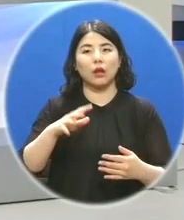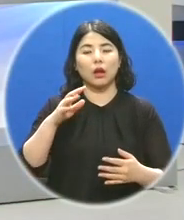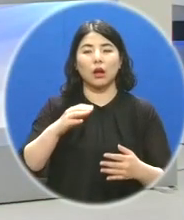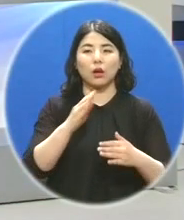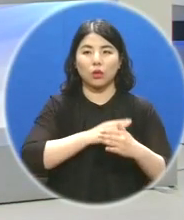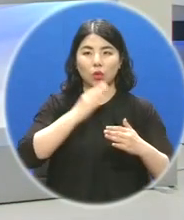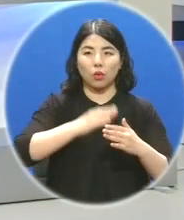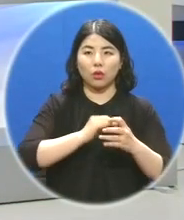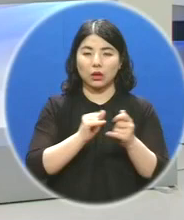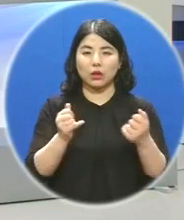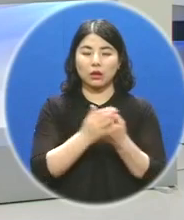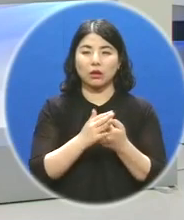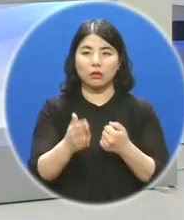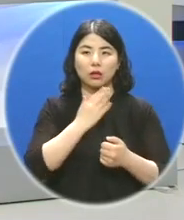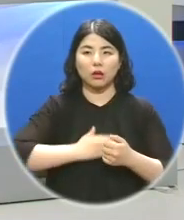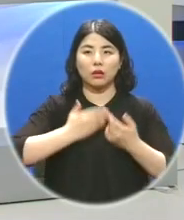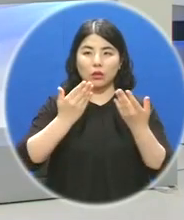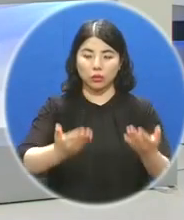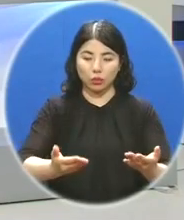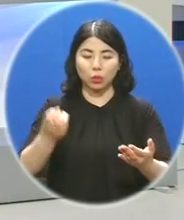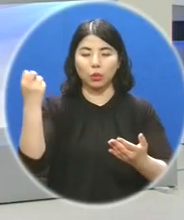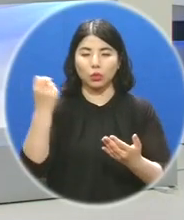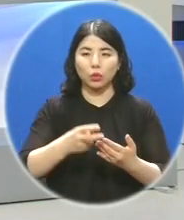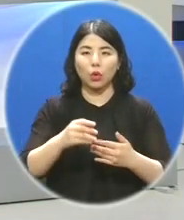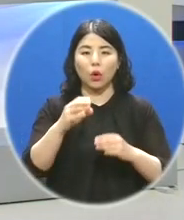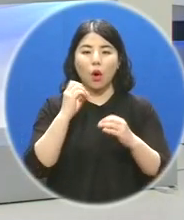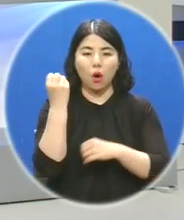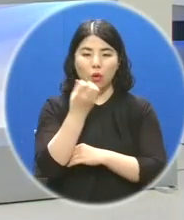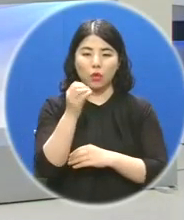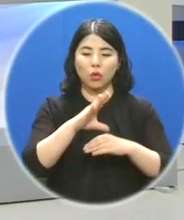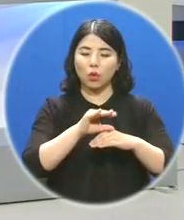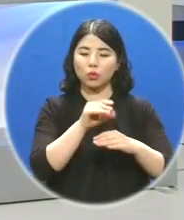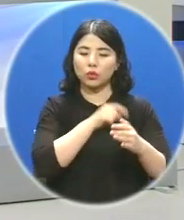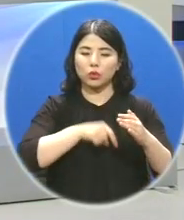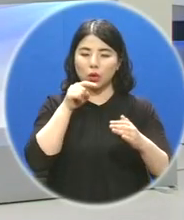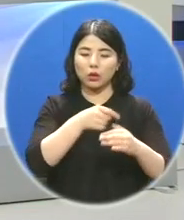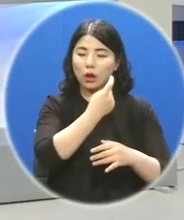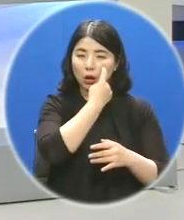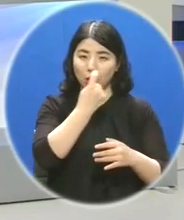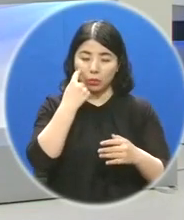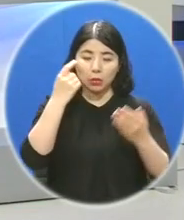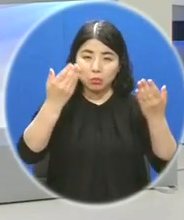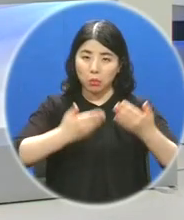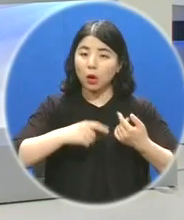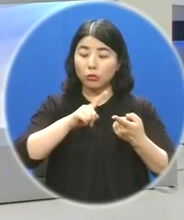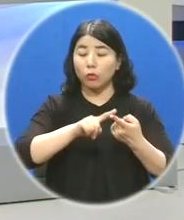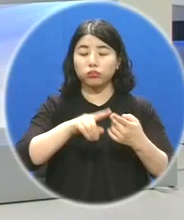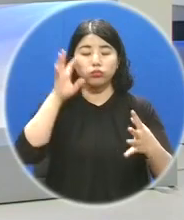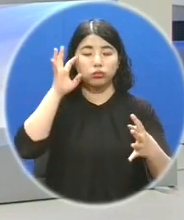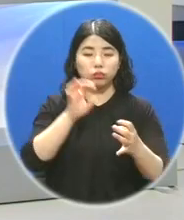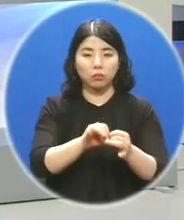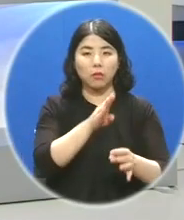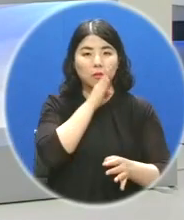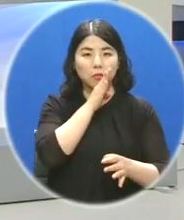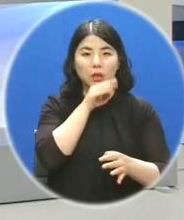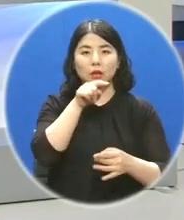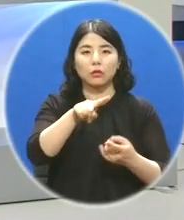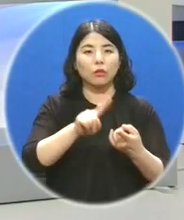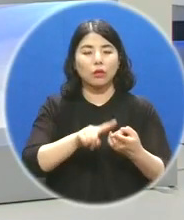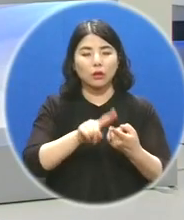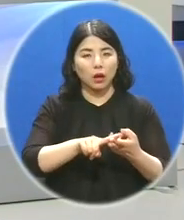공인이기 때문에 좀 알려지고 또 언론 속에서 그런 과정 속에서 검증받고 하는 것들은 뭐 저희도 뭐 동의합니다. 이것에